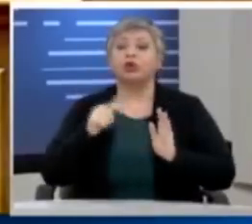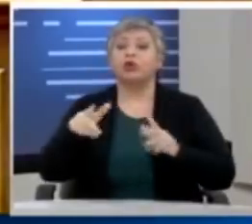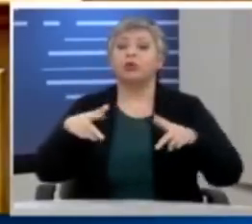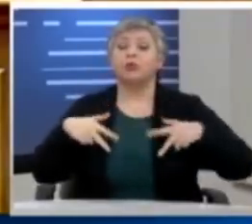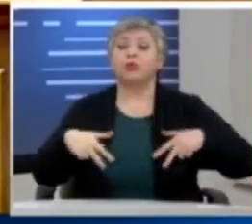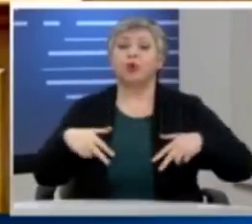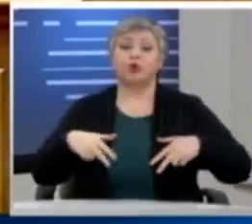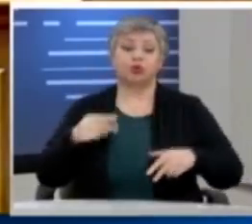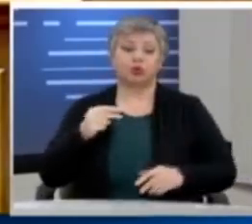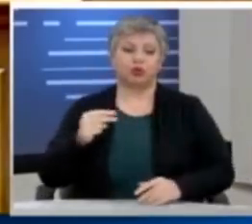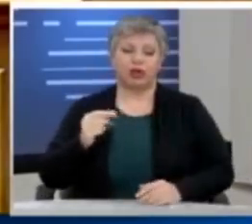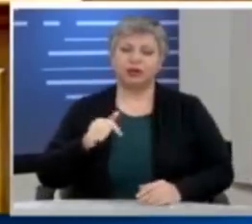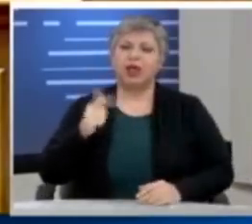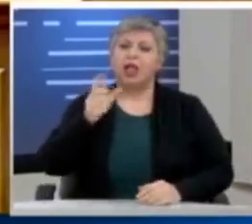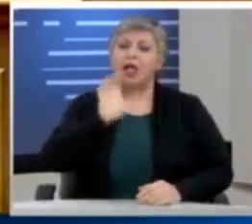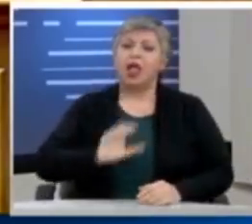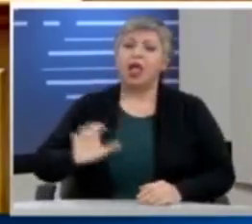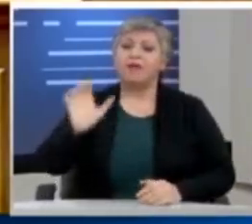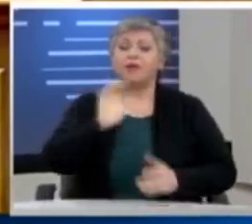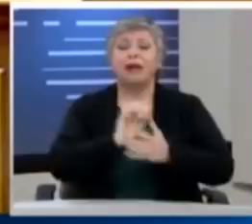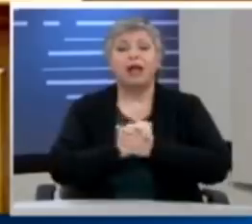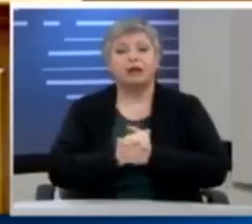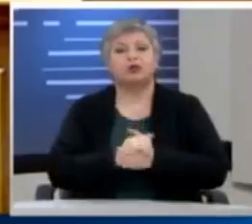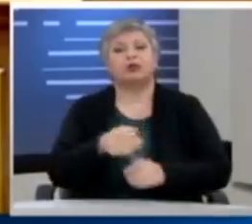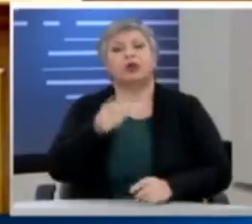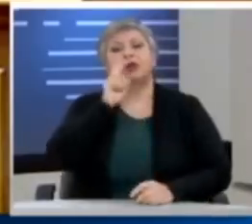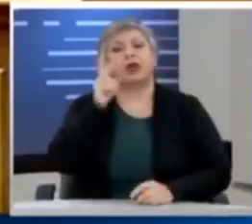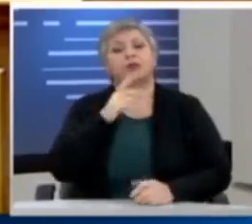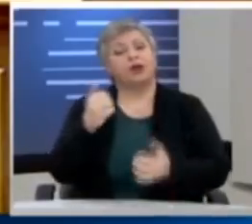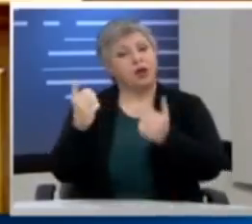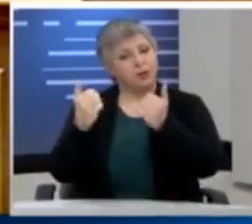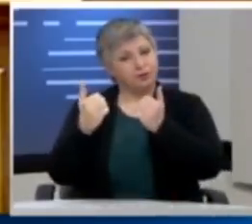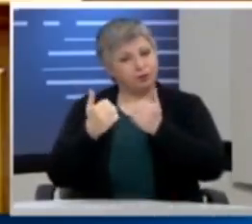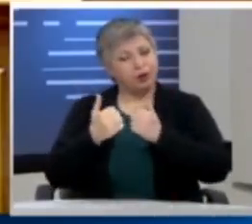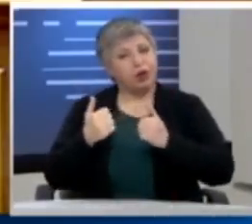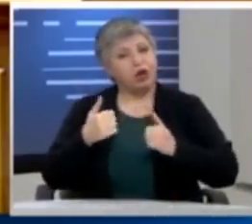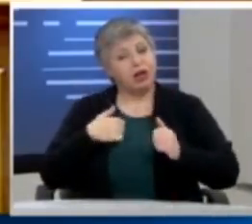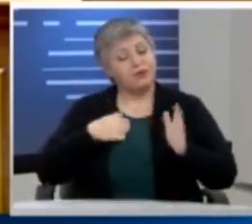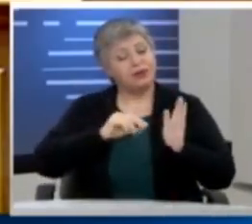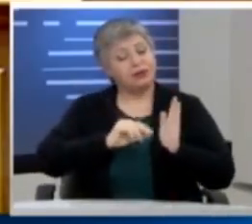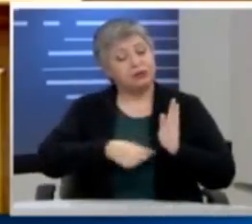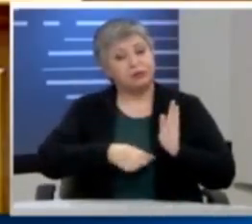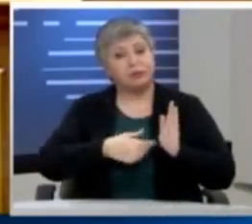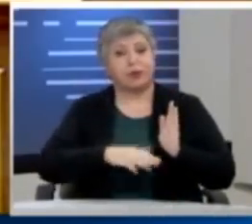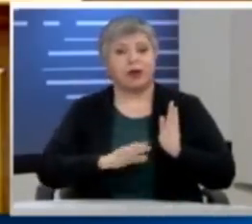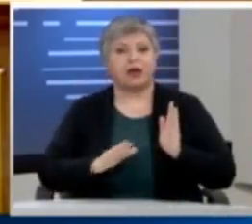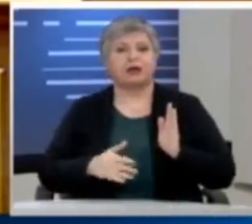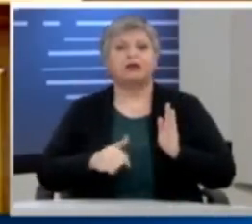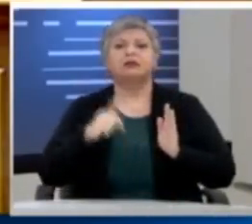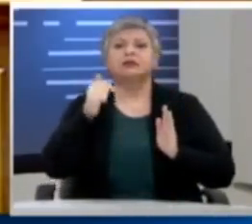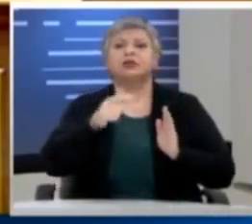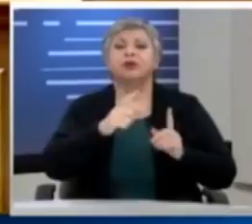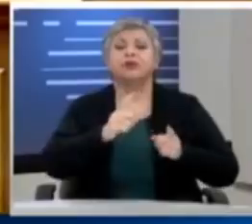η Ευρωπαϊκή Ένωση, η Γερμανία ασκούσαν πιέσεις να υπογράψετε με τον κύριο